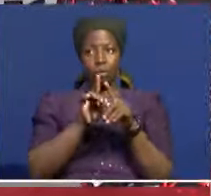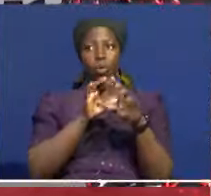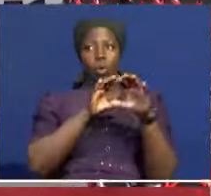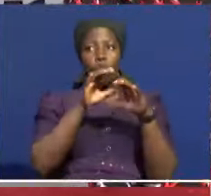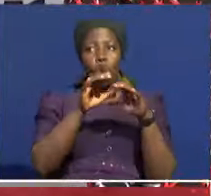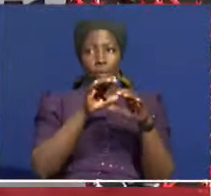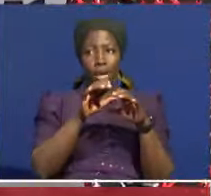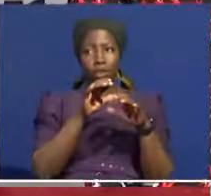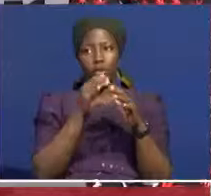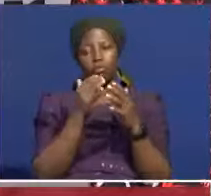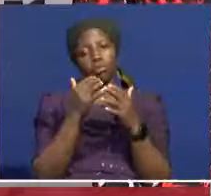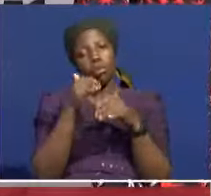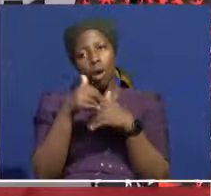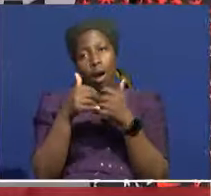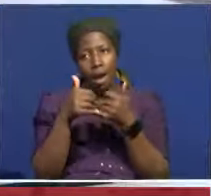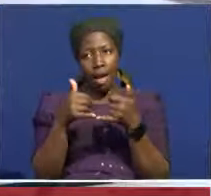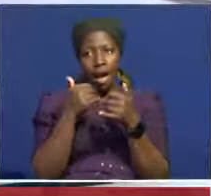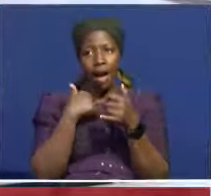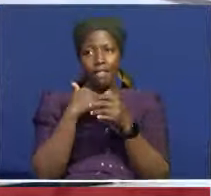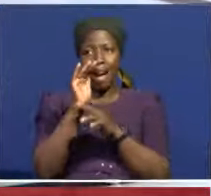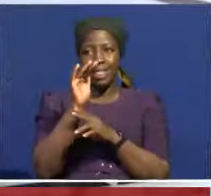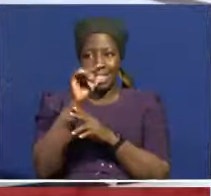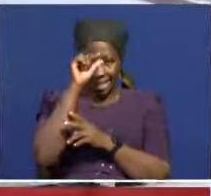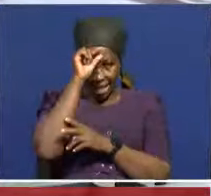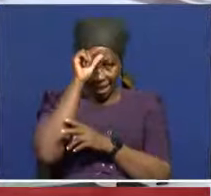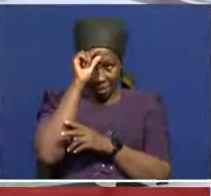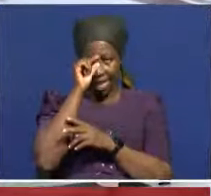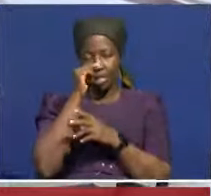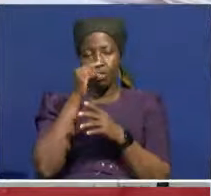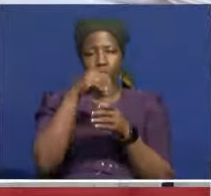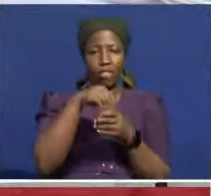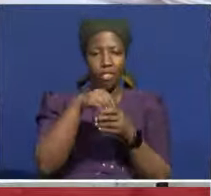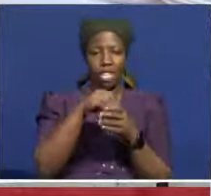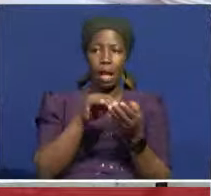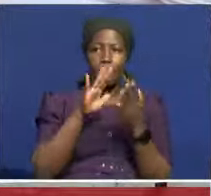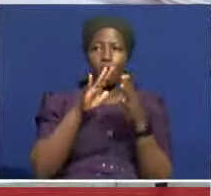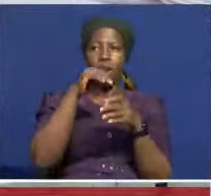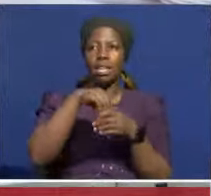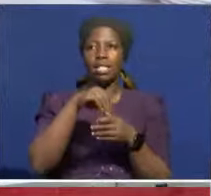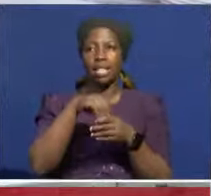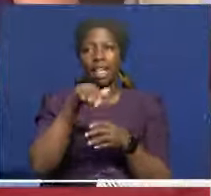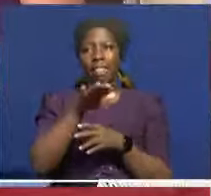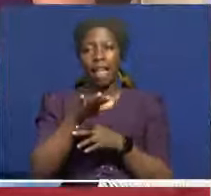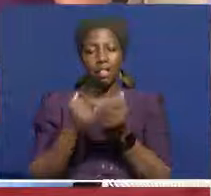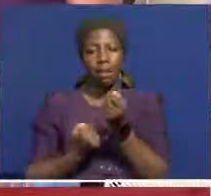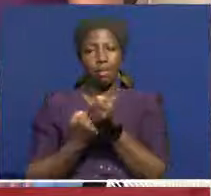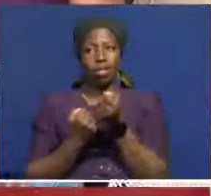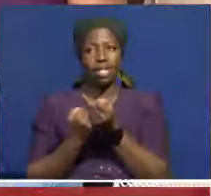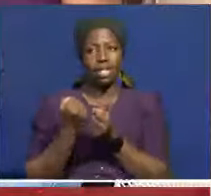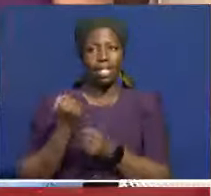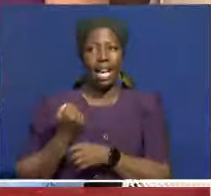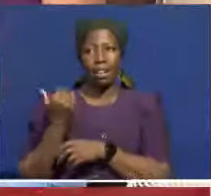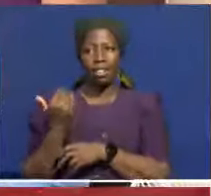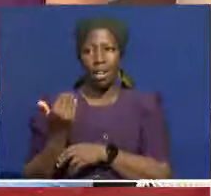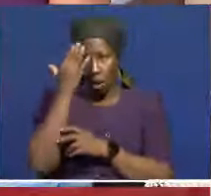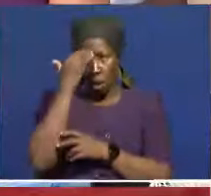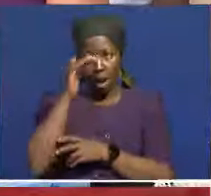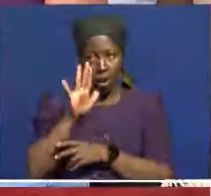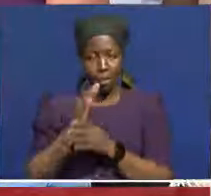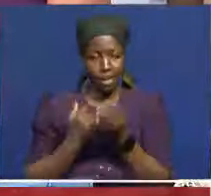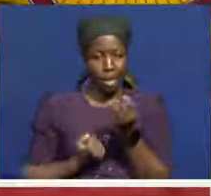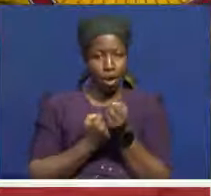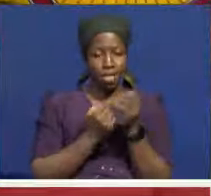kwa serikali kuwekeza zaidi katika miradi ya kuhamasisha mtoto wa kike, kwa vile wanawake ndio nguzo thabiti sio tu kwa familia zao bali